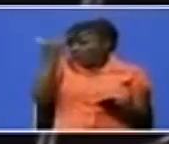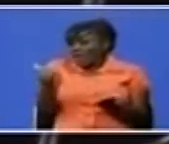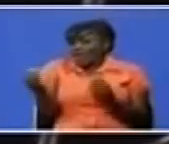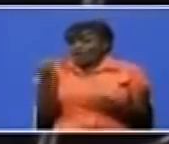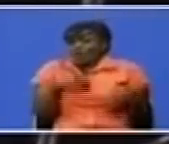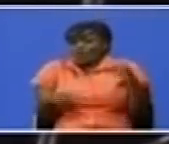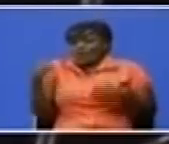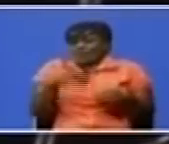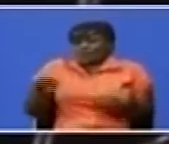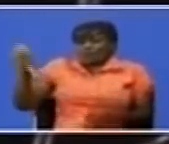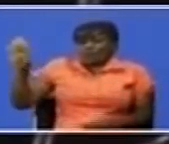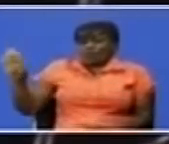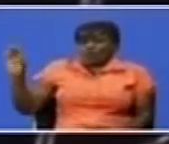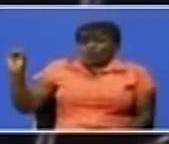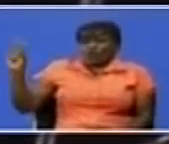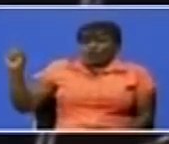ya Eurobond.